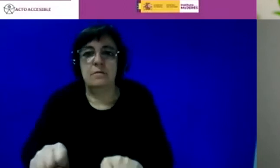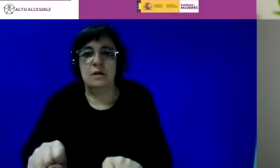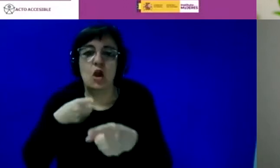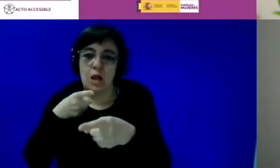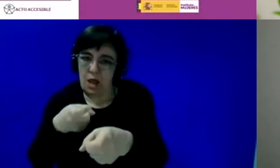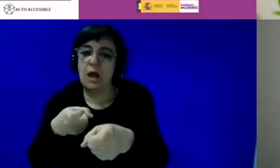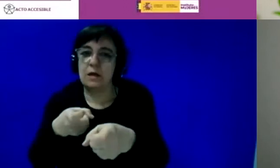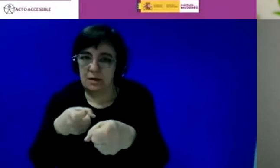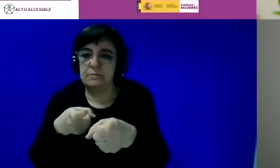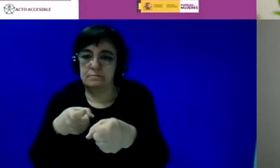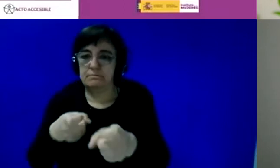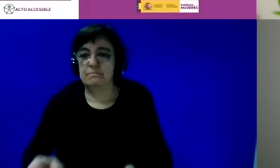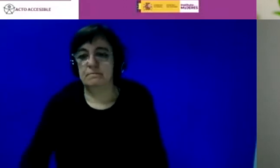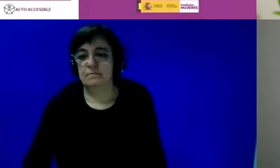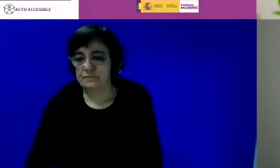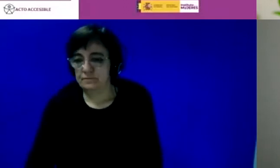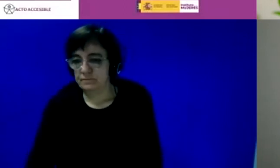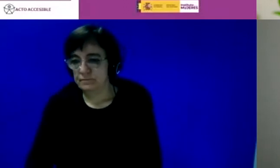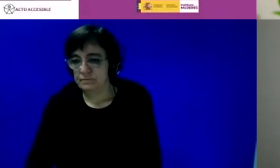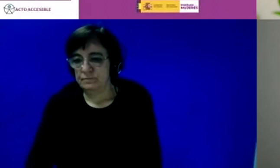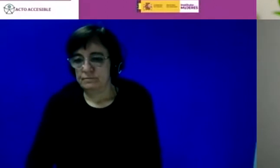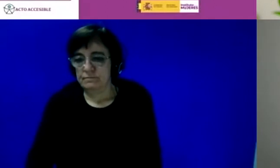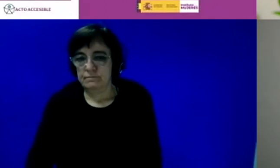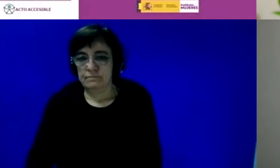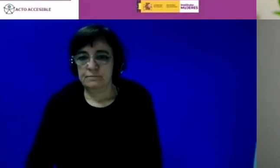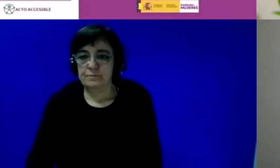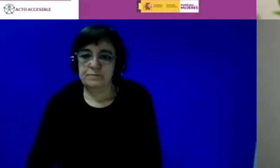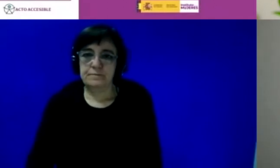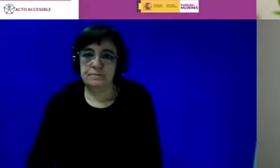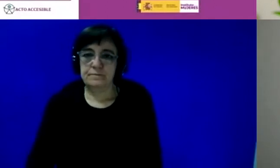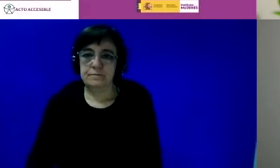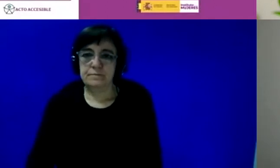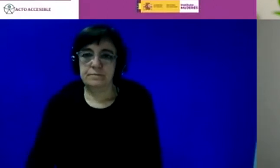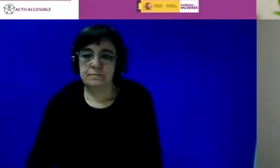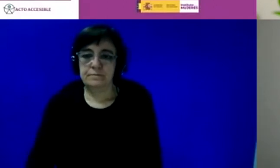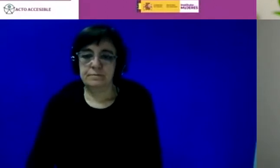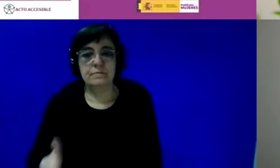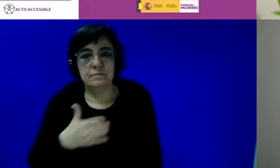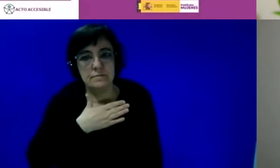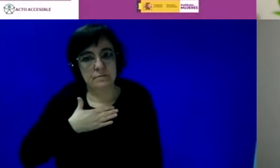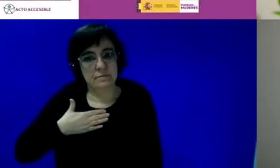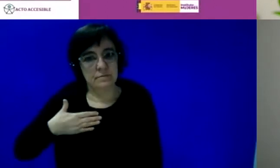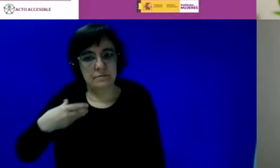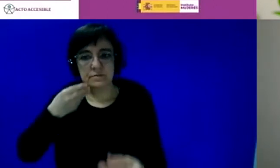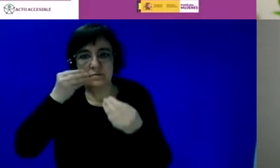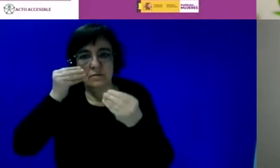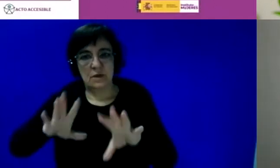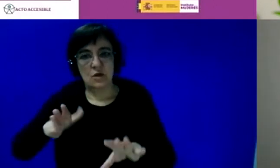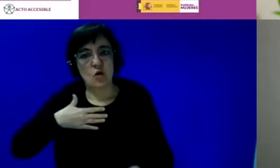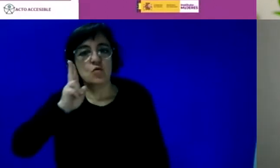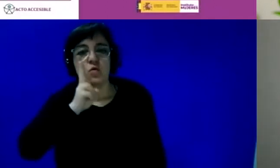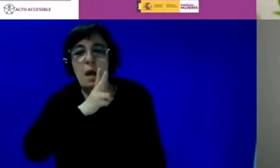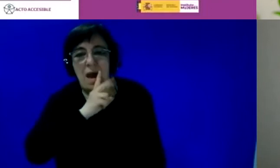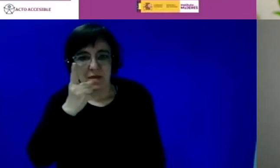її прізвища. Let me tell you a very brief story of one mother without giving. Бо